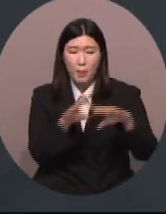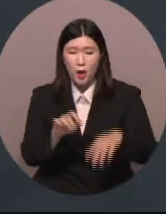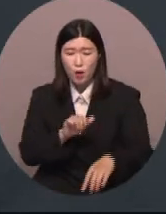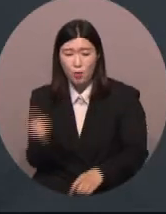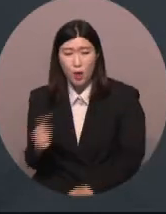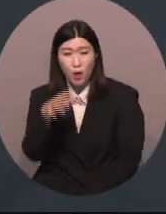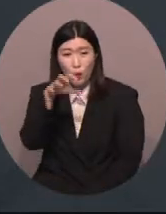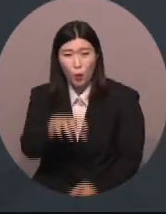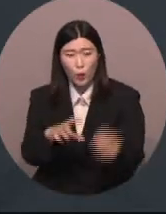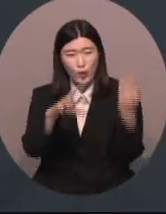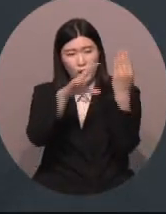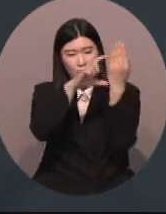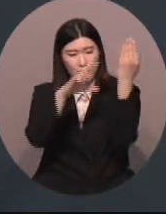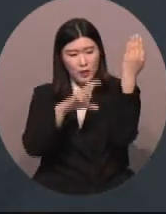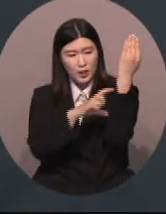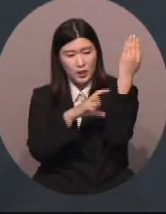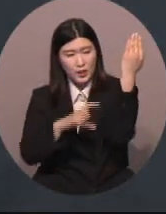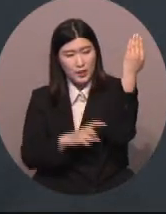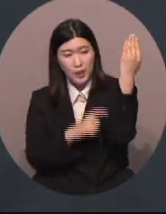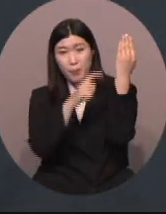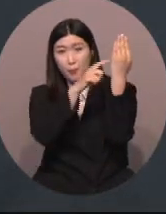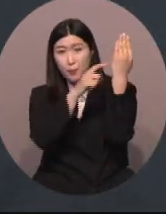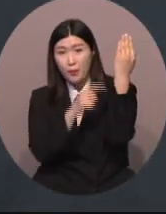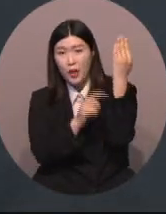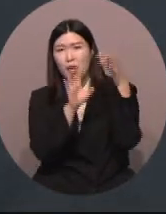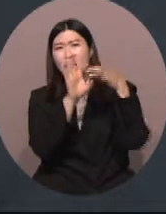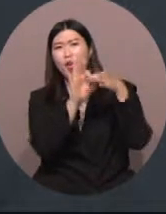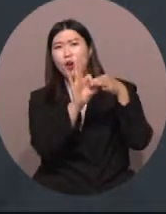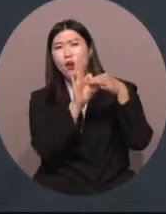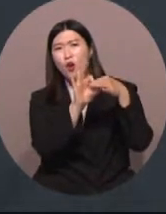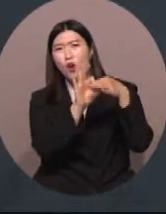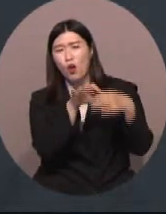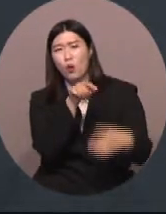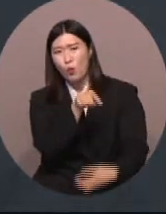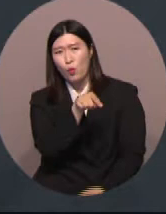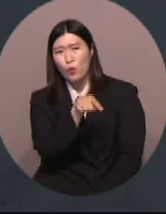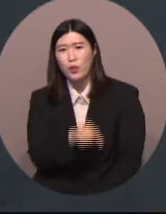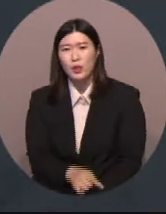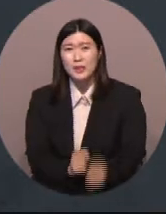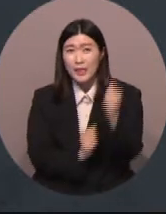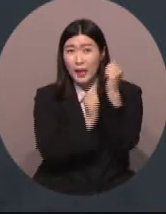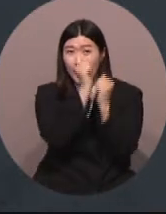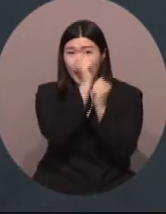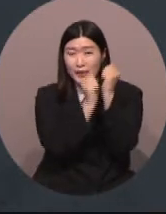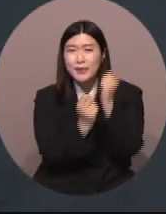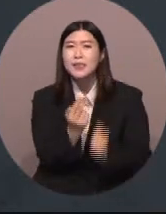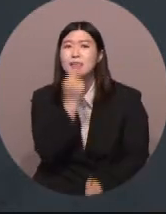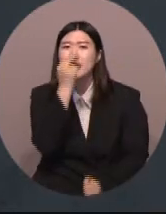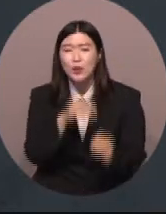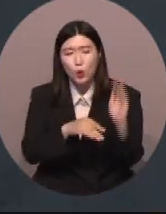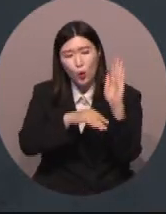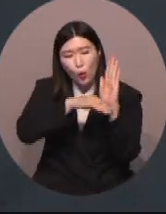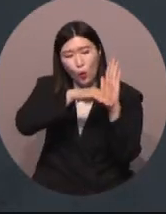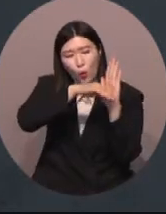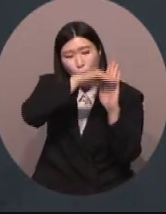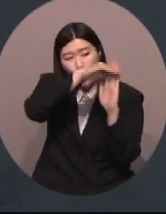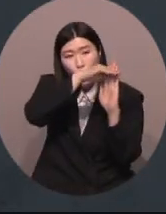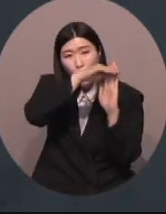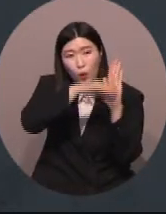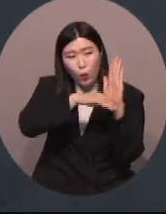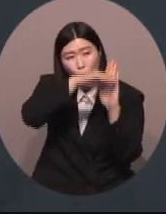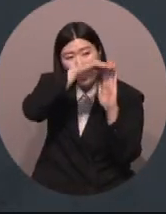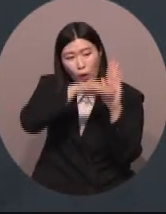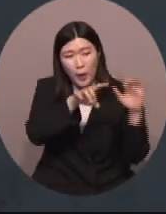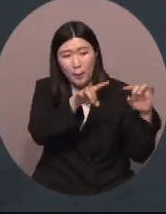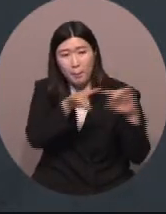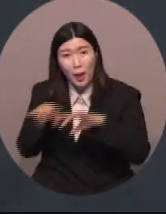3단짜리 누리호에서 1단과 2단을 연결하는 부위 바로 아래쪽. 엔진 연료를 태울 때 필요한 액체 산소가 얼마나